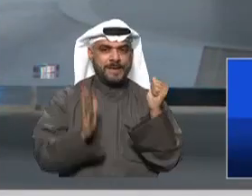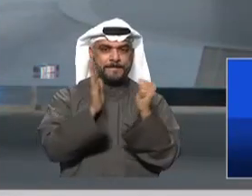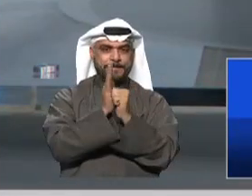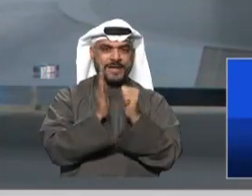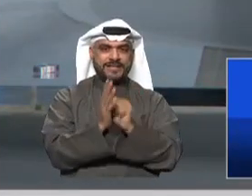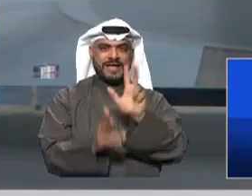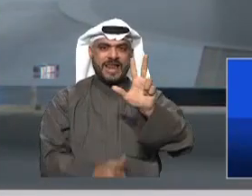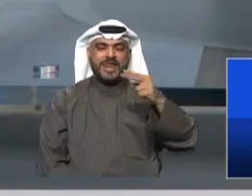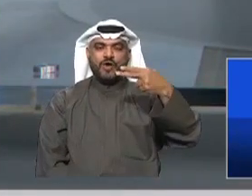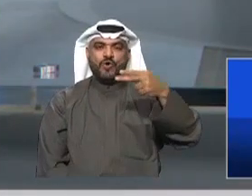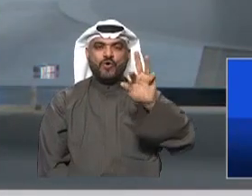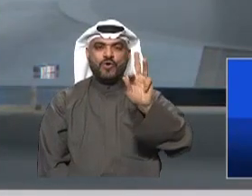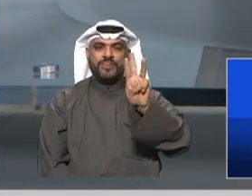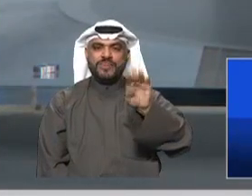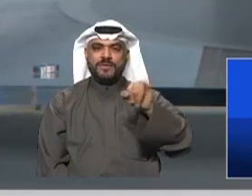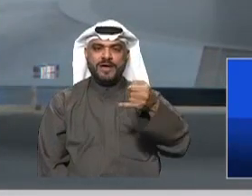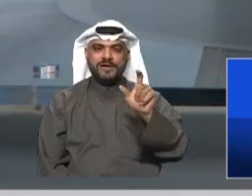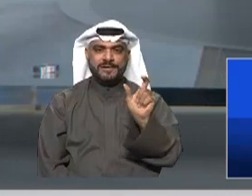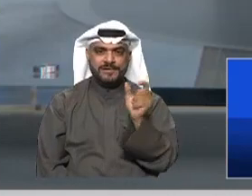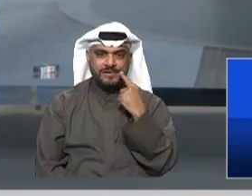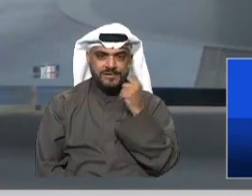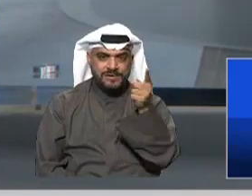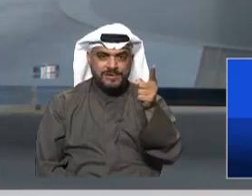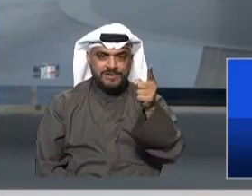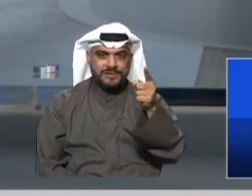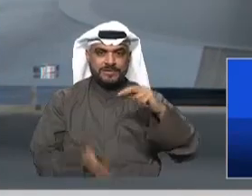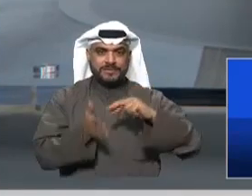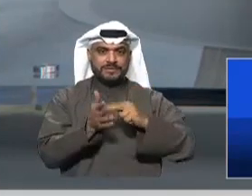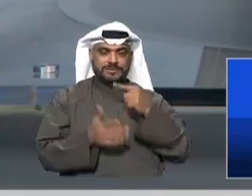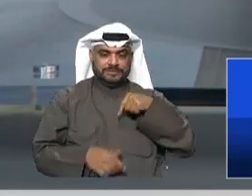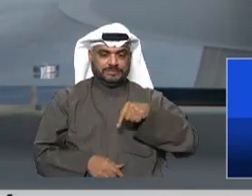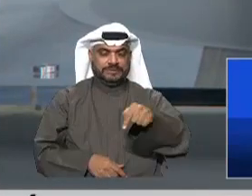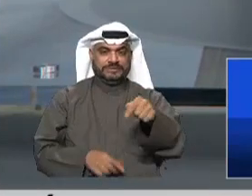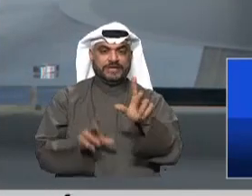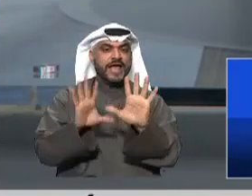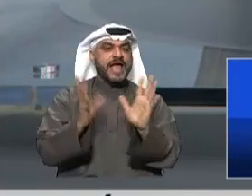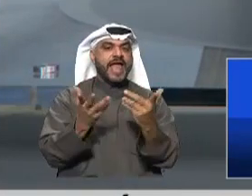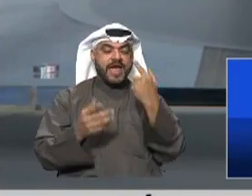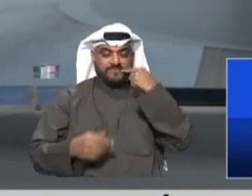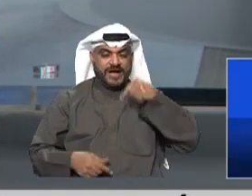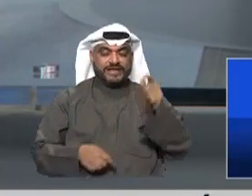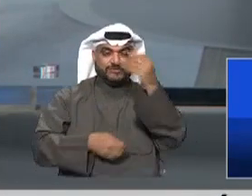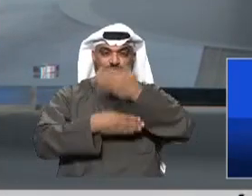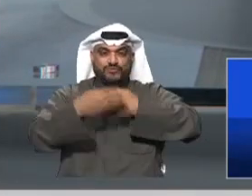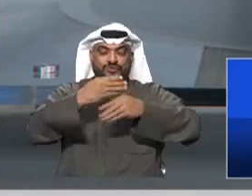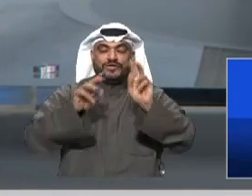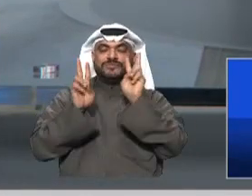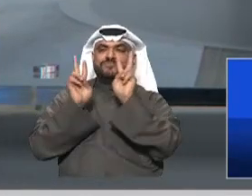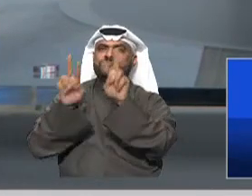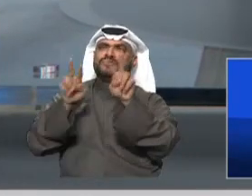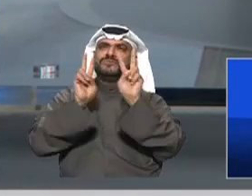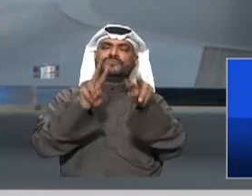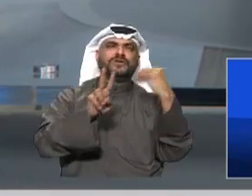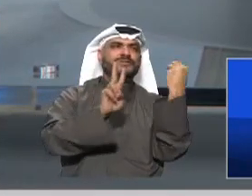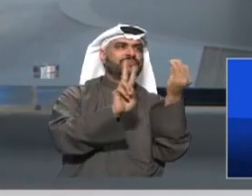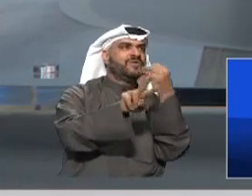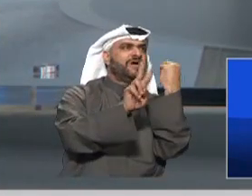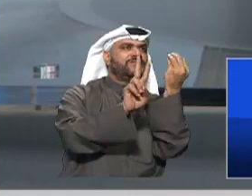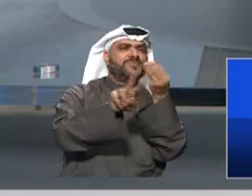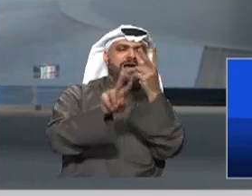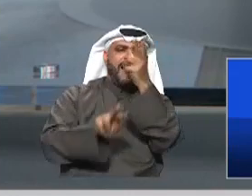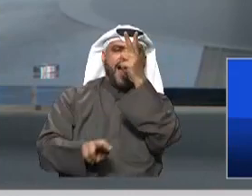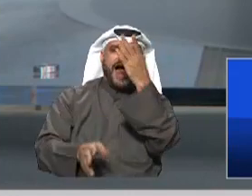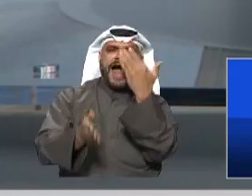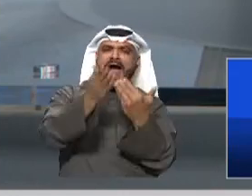نجره العثمان حيث يجمع المعرض بين رغبته في تشجيع المشاريع وتعريف الزوار بالخصائص التراثيه